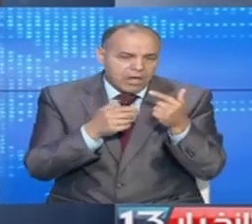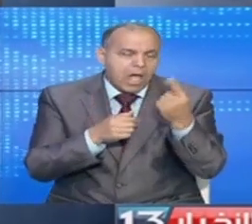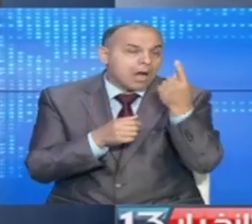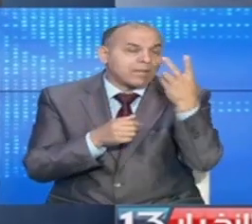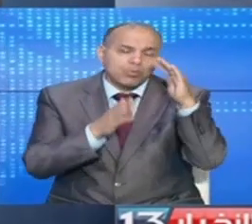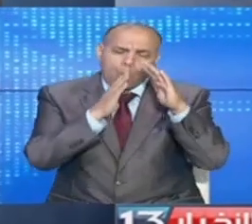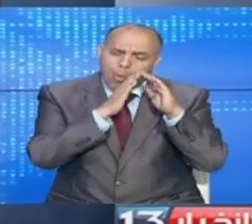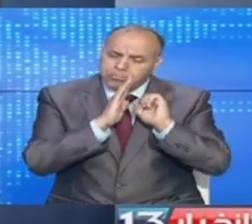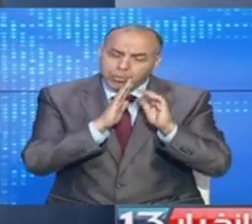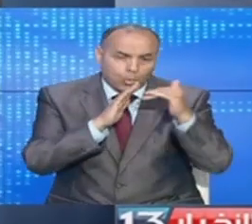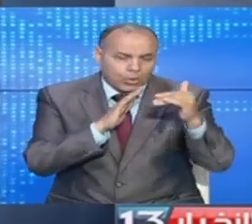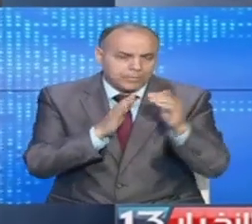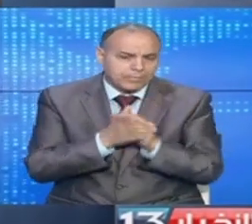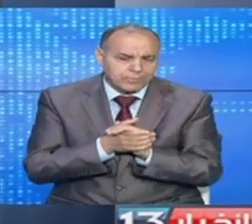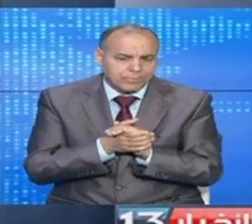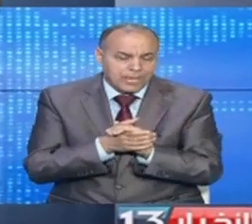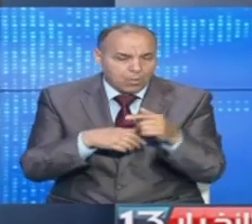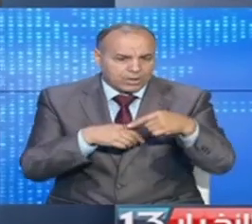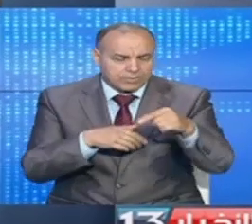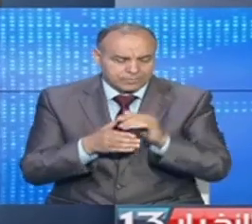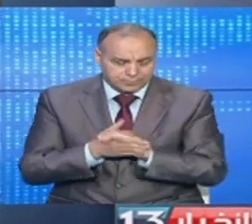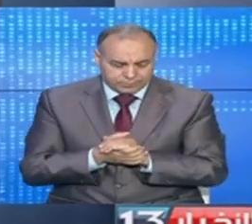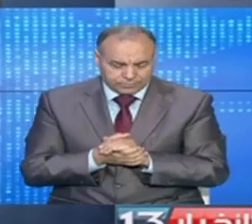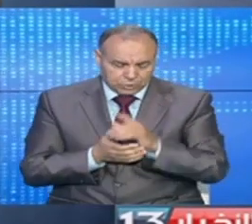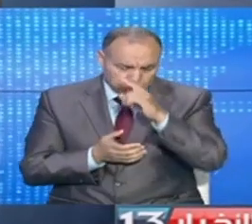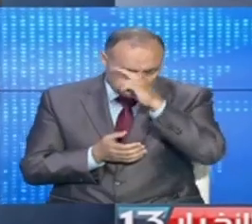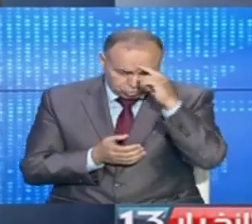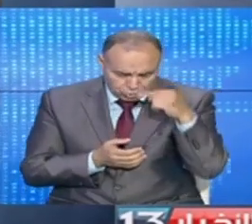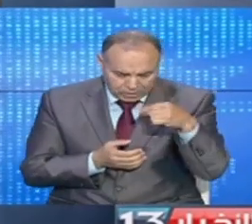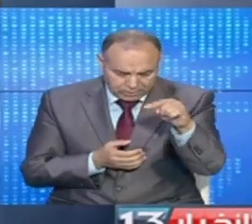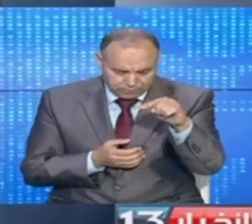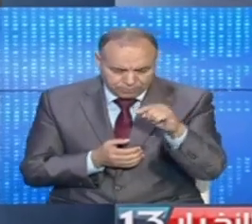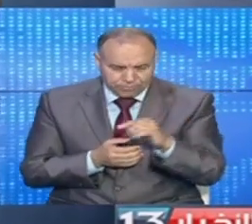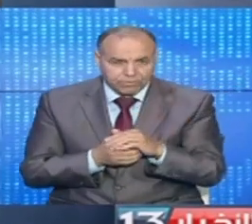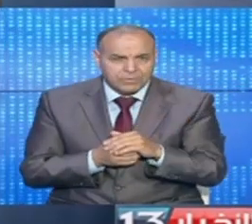الجنوب الى حين انتهاء المده اه وان شاء الله